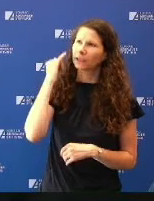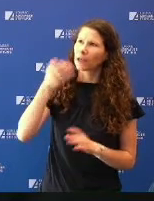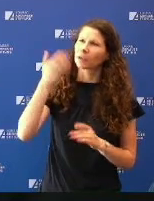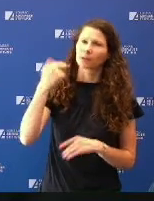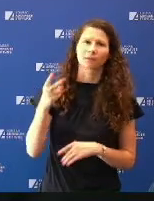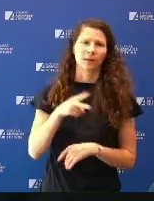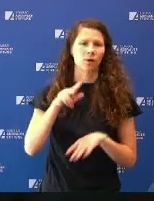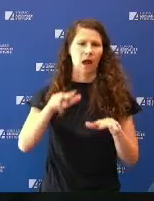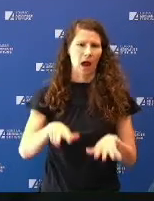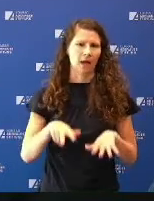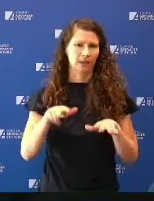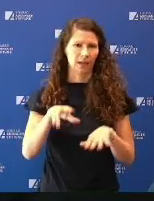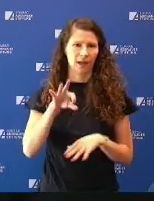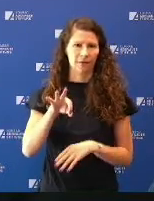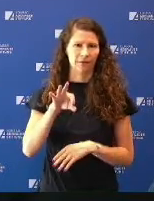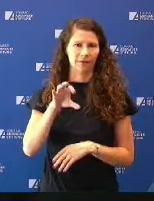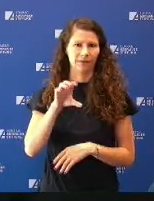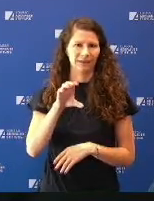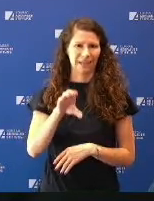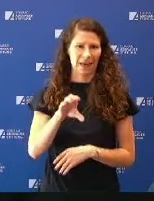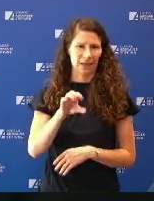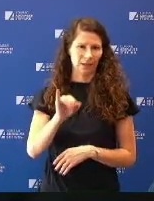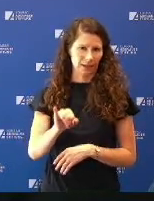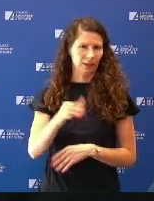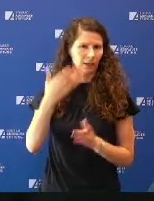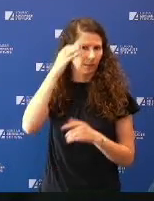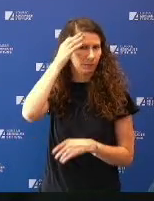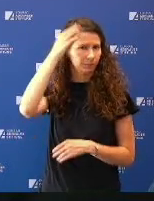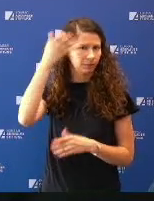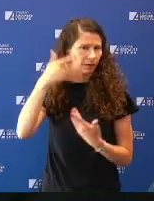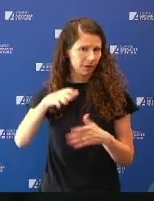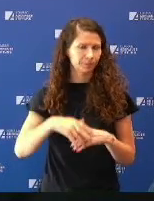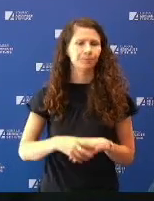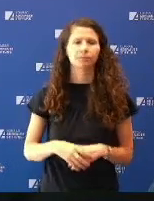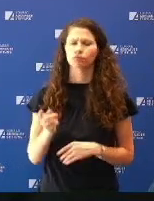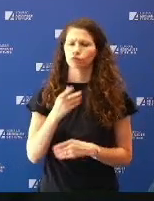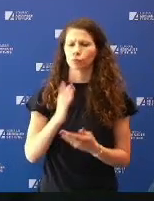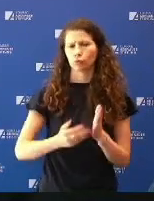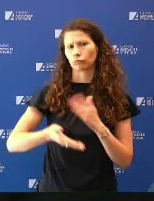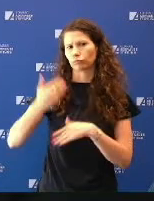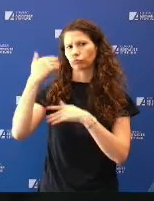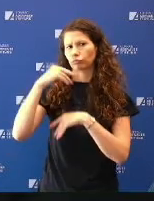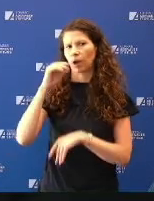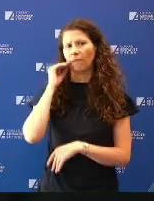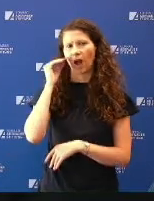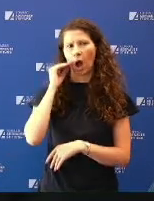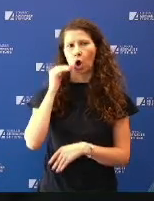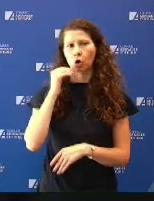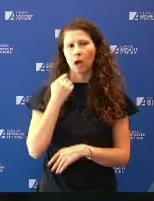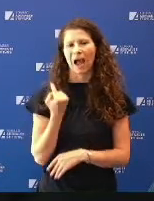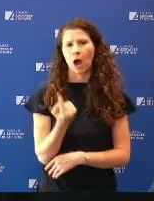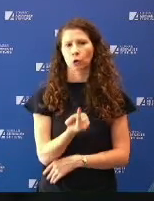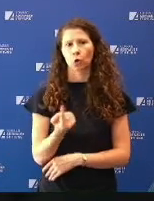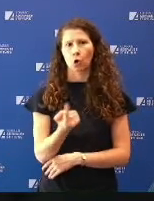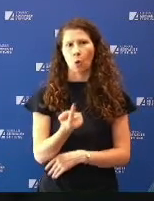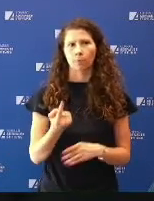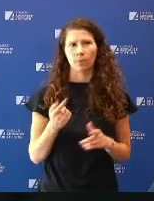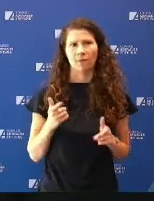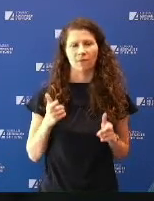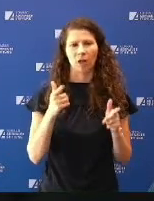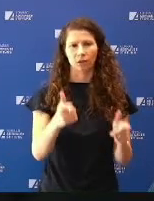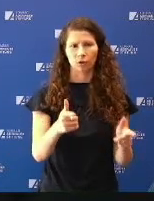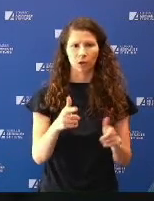2018, glaube ich, am FZI geboren. Wir haben auch schon längere Erfahrungen mit autonomen Fahrzeugen. Unser Audi Q5 ist jetzt